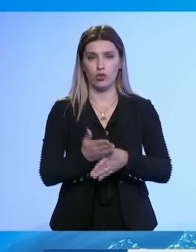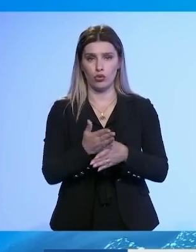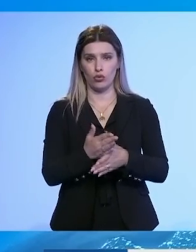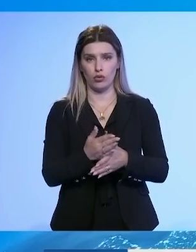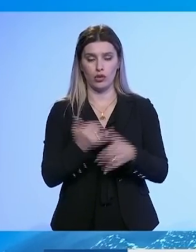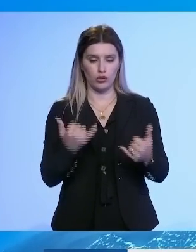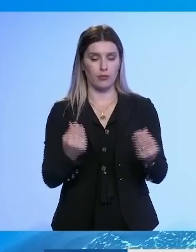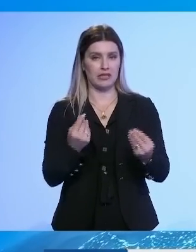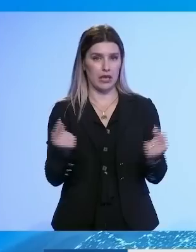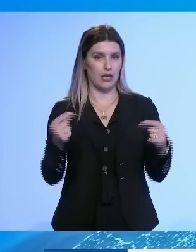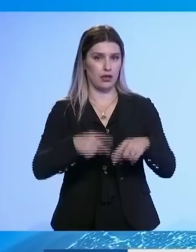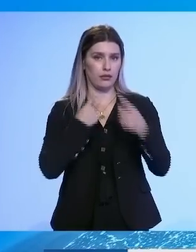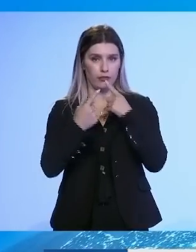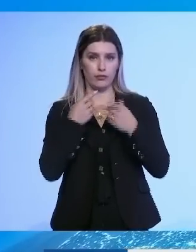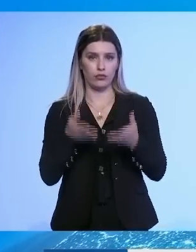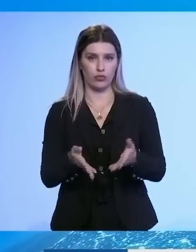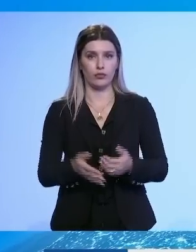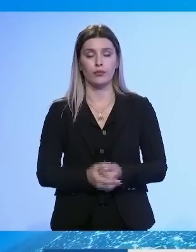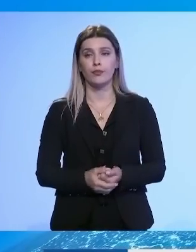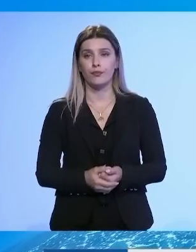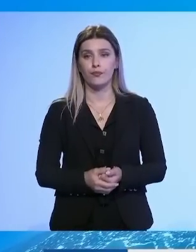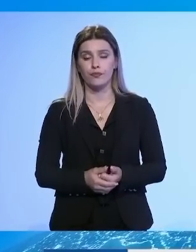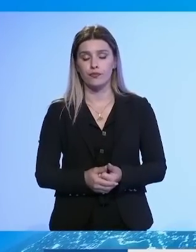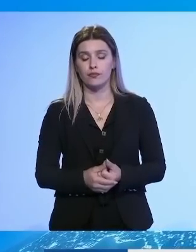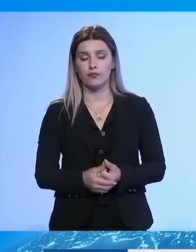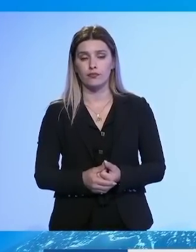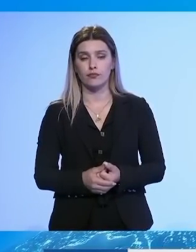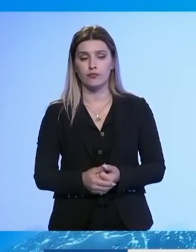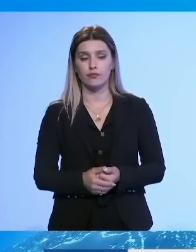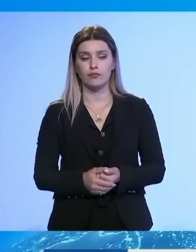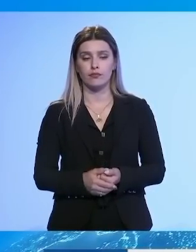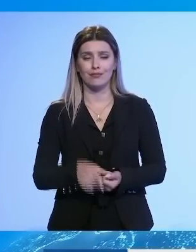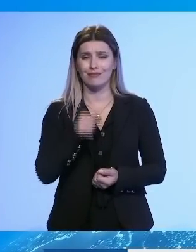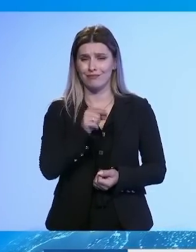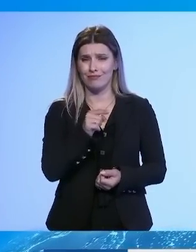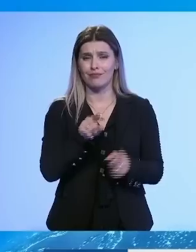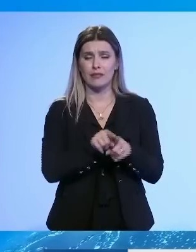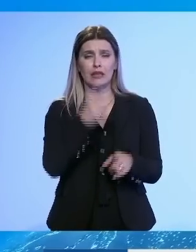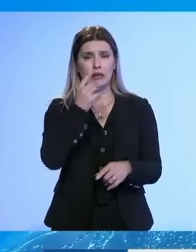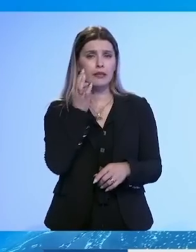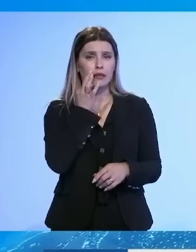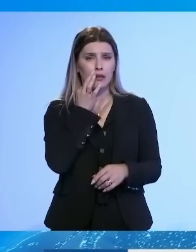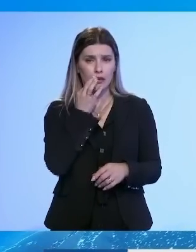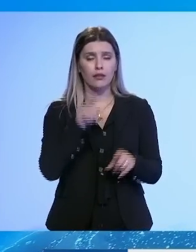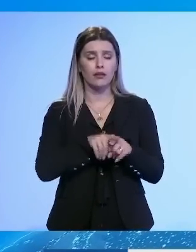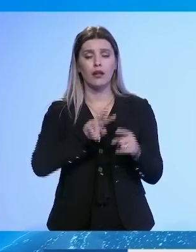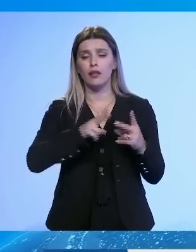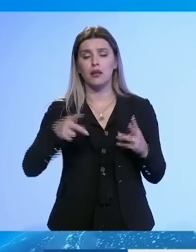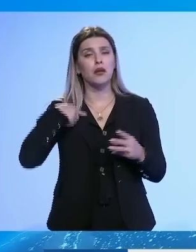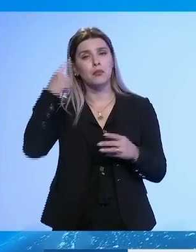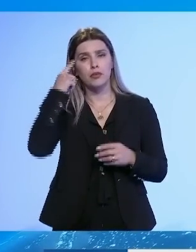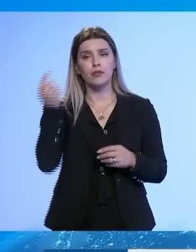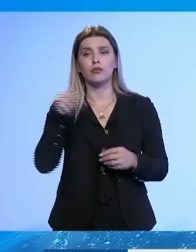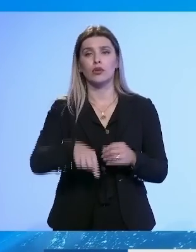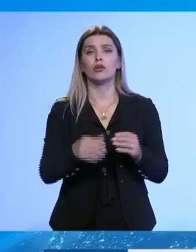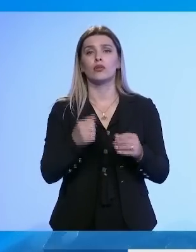këtë dëgjim publik sot. Kam detyruar një ditë si çdo ditë tjetër, se gati çdo ditë shkojna,